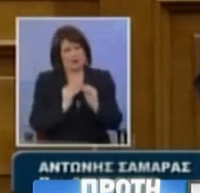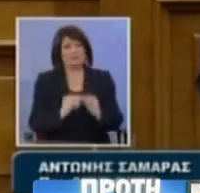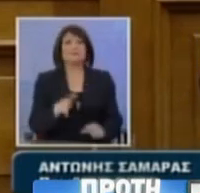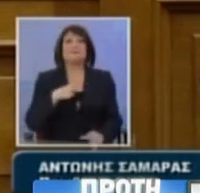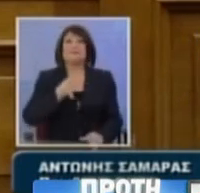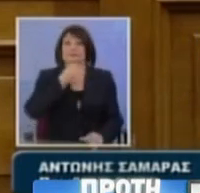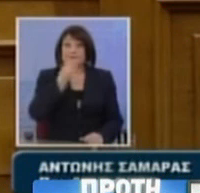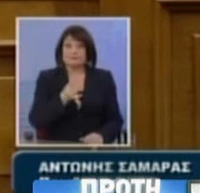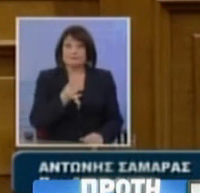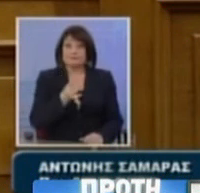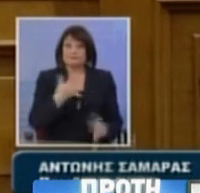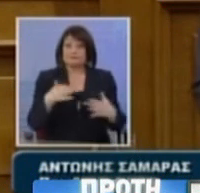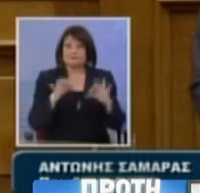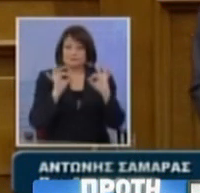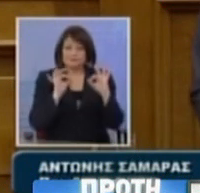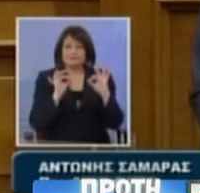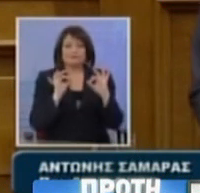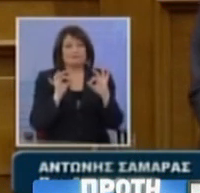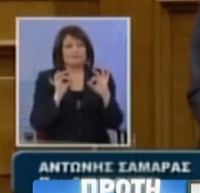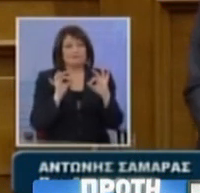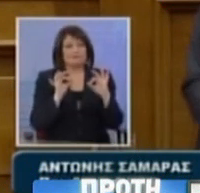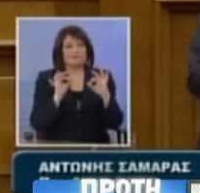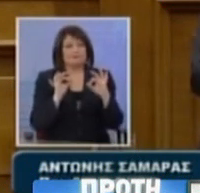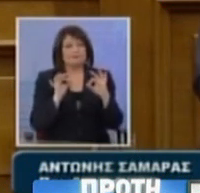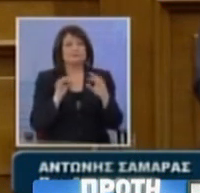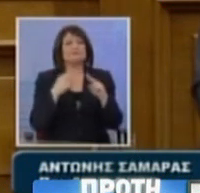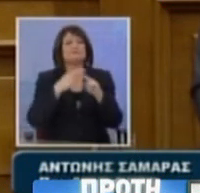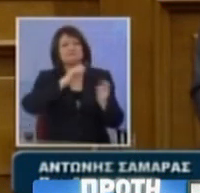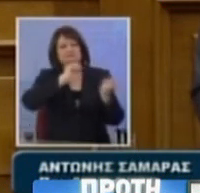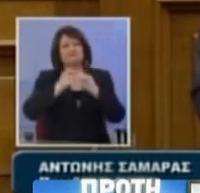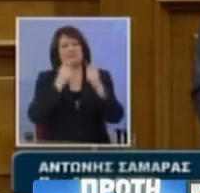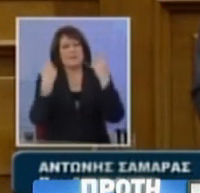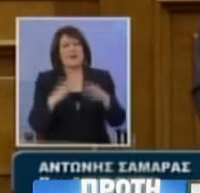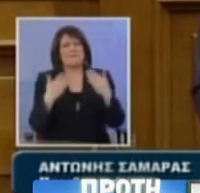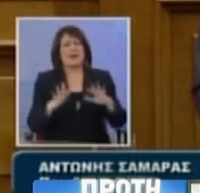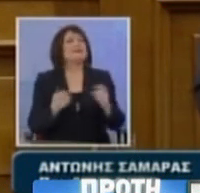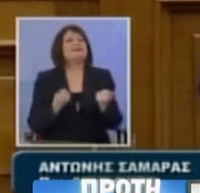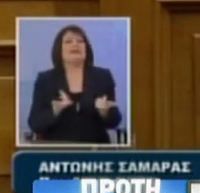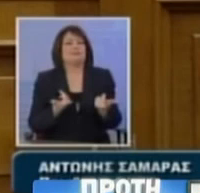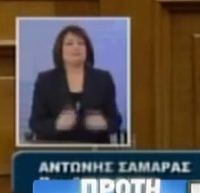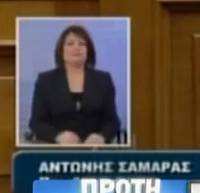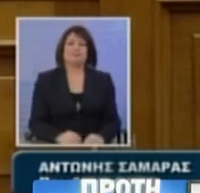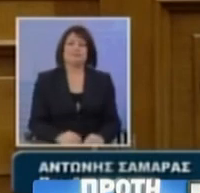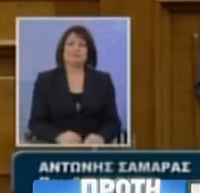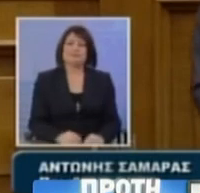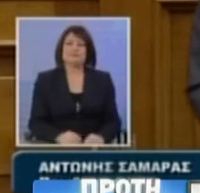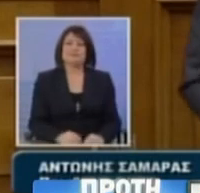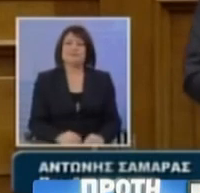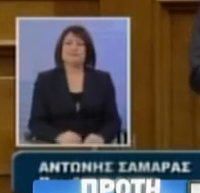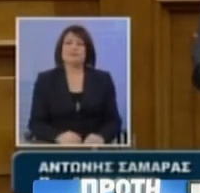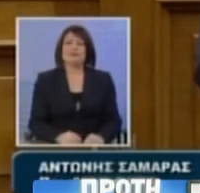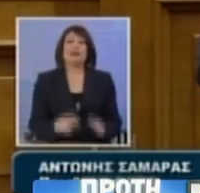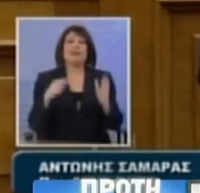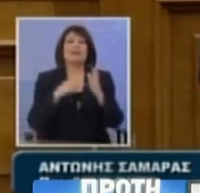με τον προϋπολογισμό του 2013 και την επανάσταση που, όπως είπε, θα φέρει ο προϋπολογισμός το 2014, έκανε λόγο